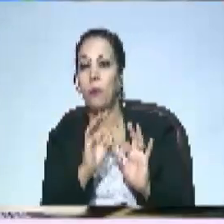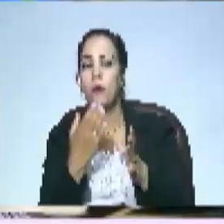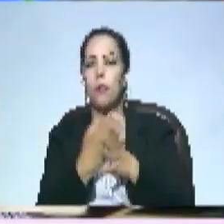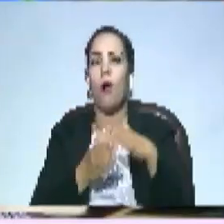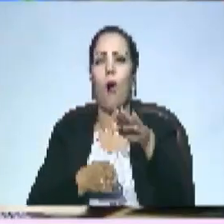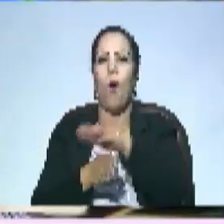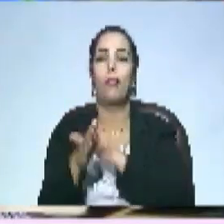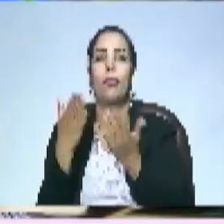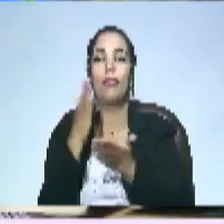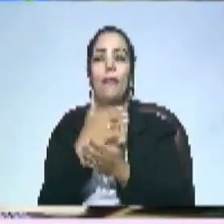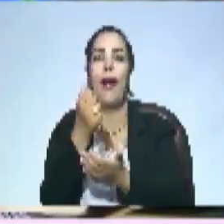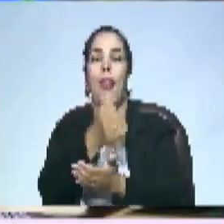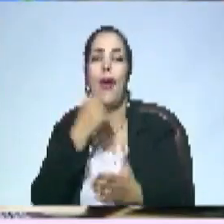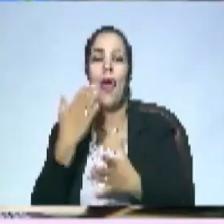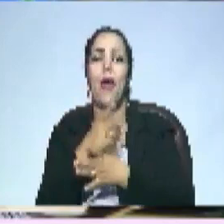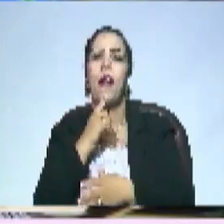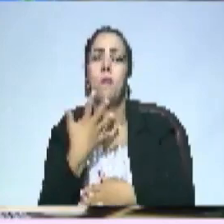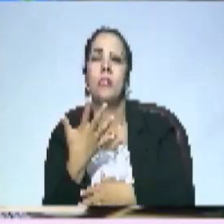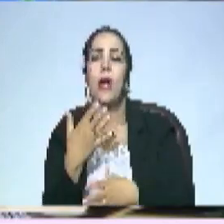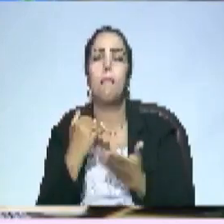وبعدين نطلعه ونشتغل بيه.